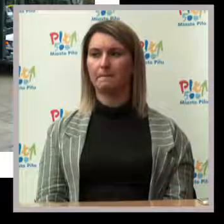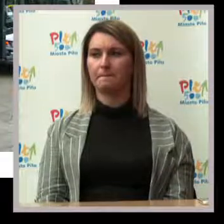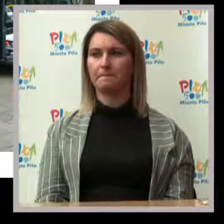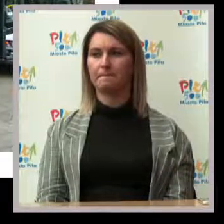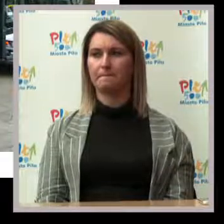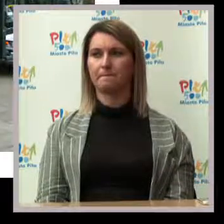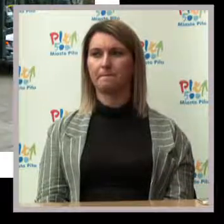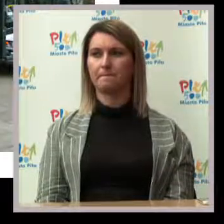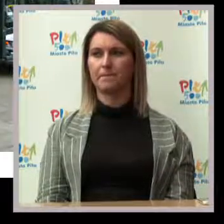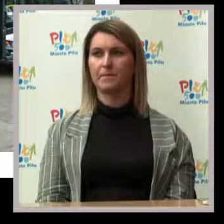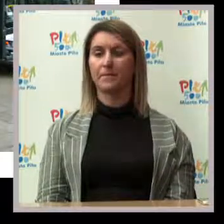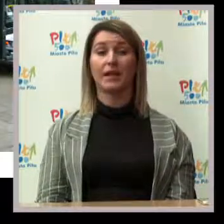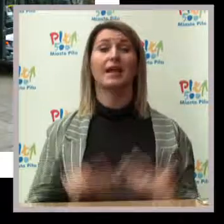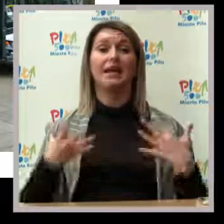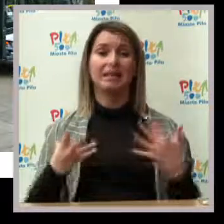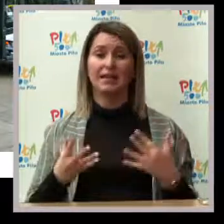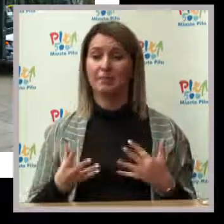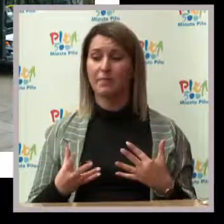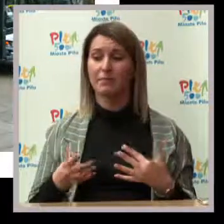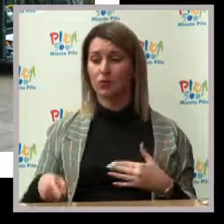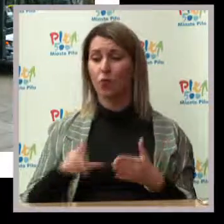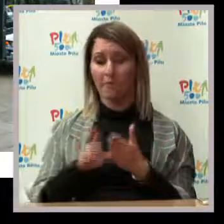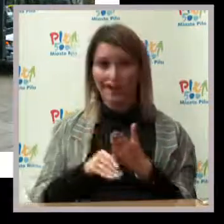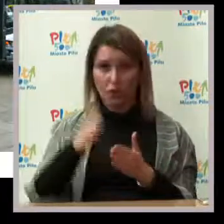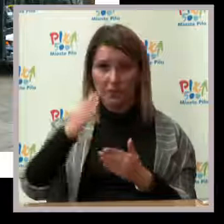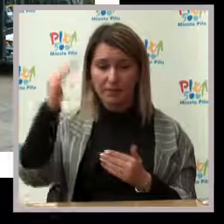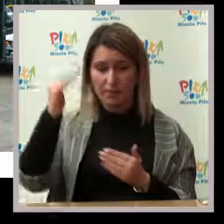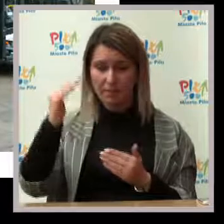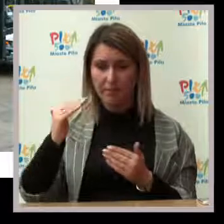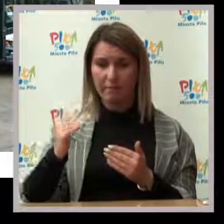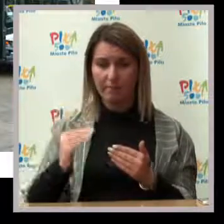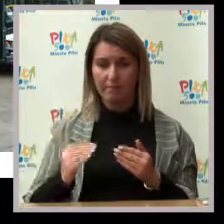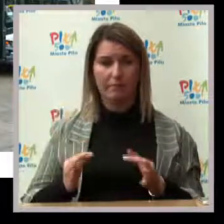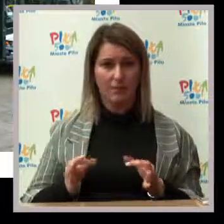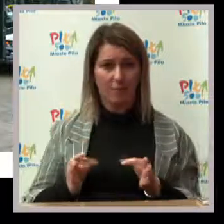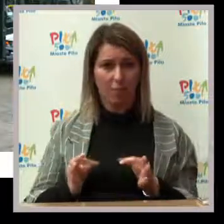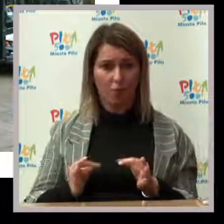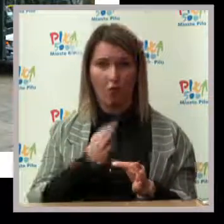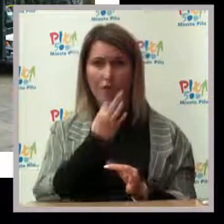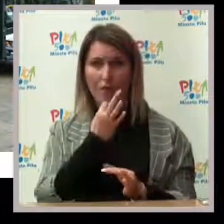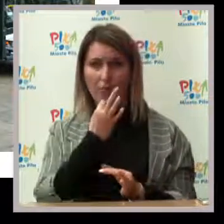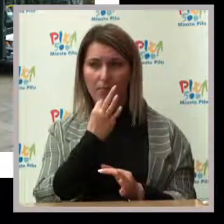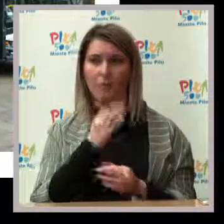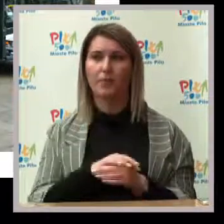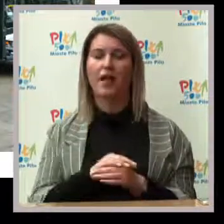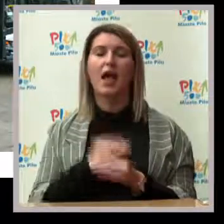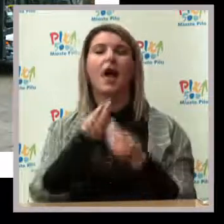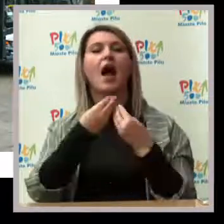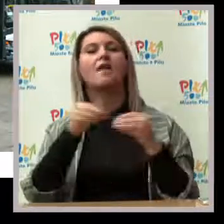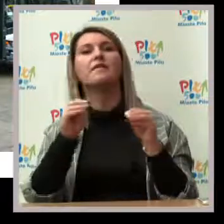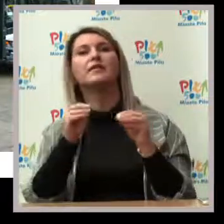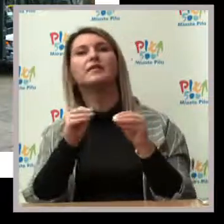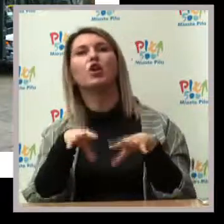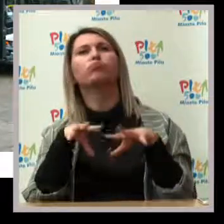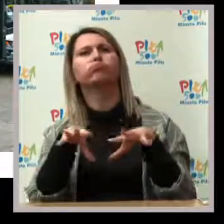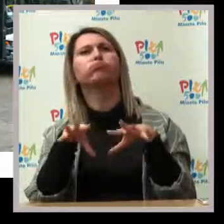może nie wyeliminowanie, ograniczenie jest na pewno jednym z celów i jedną z dróg do